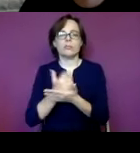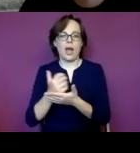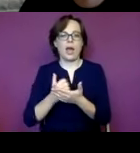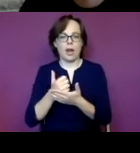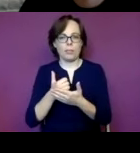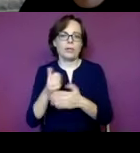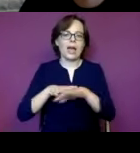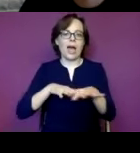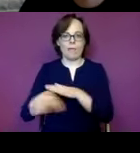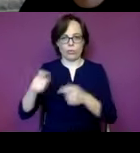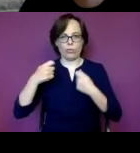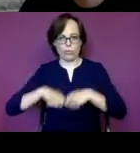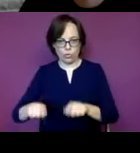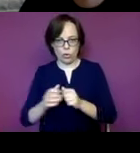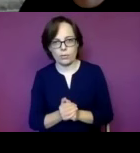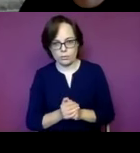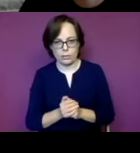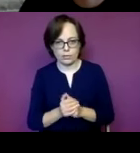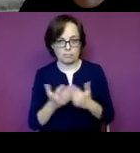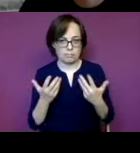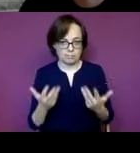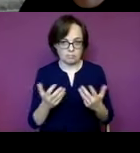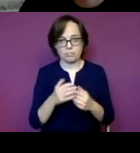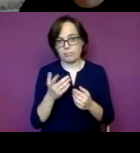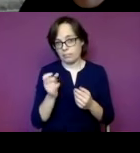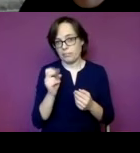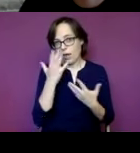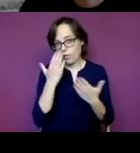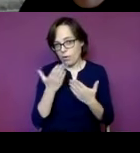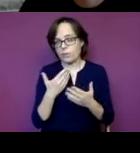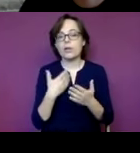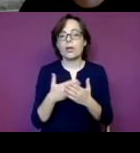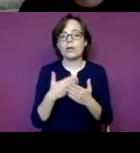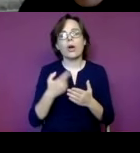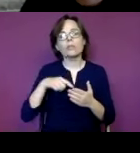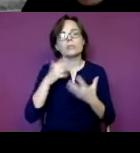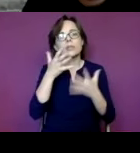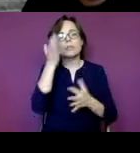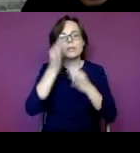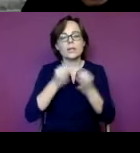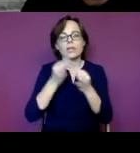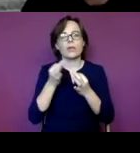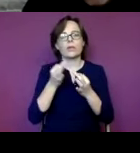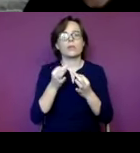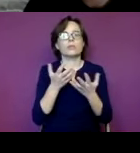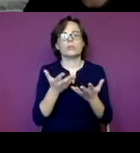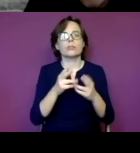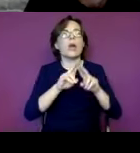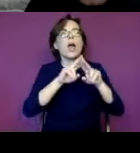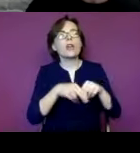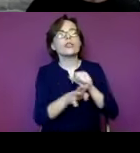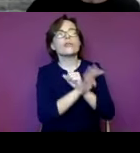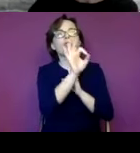mniej więcej w tych wielkościach funkcjonujemy. My chcieliśmy zastanowić się nad tym, co się dzieje z tą pozostałą częścią wsi i